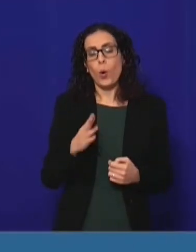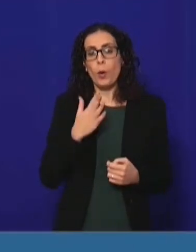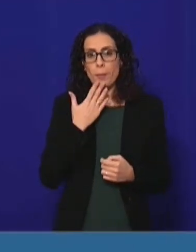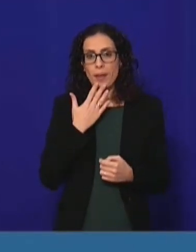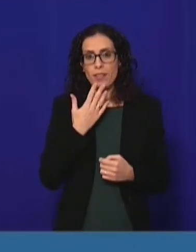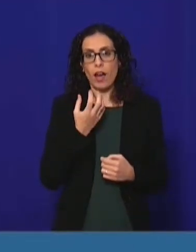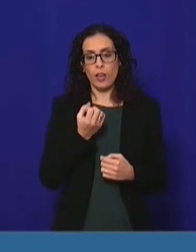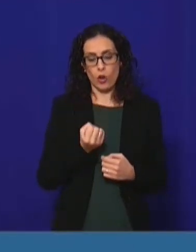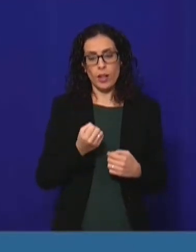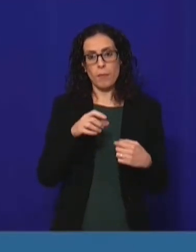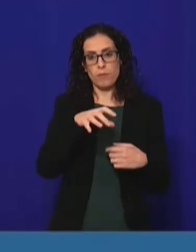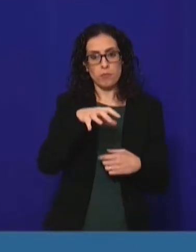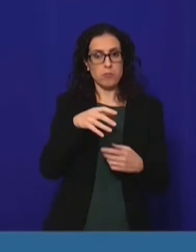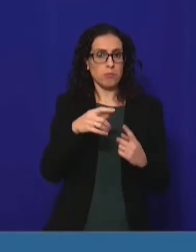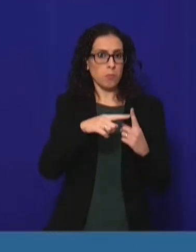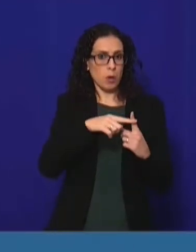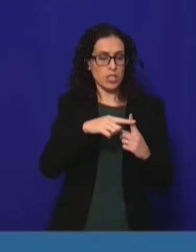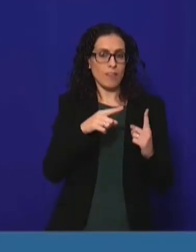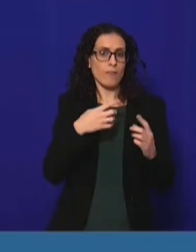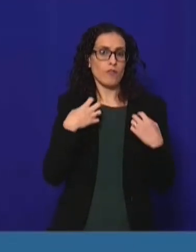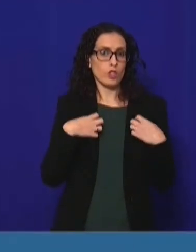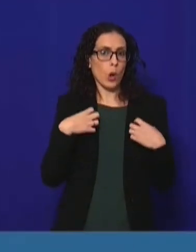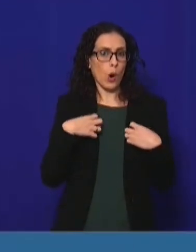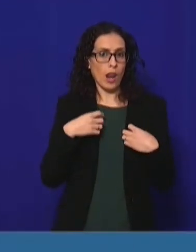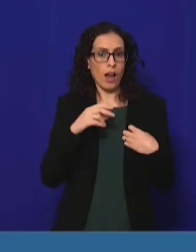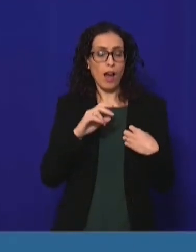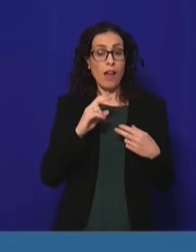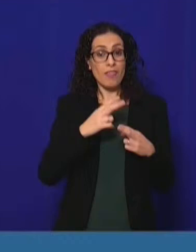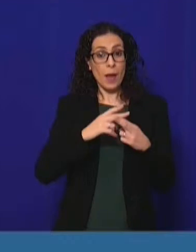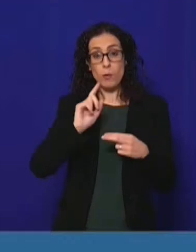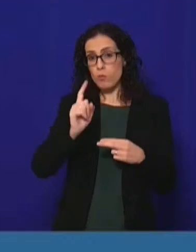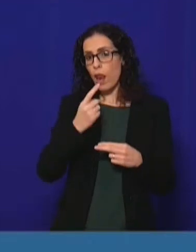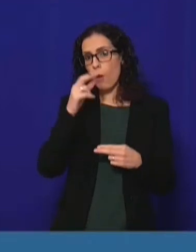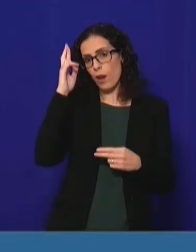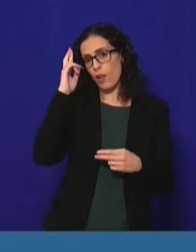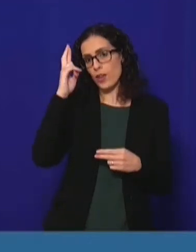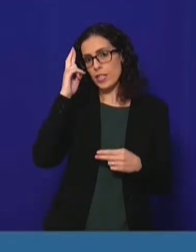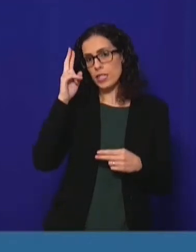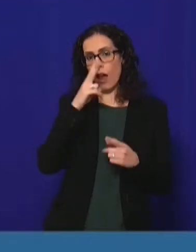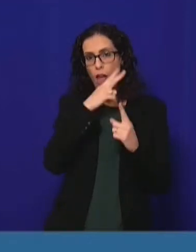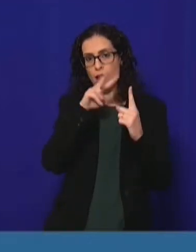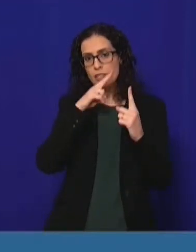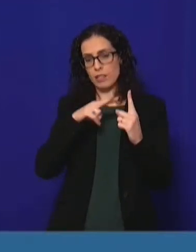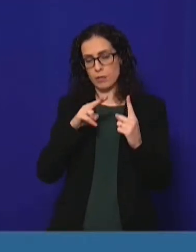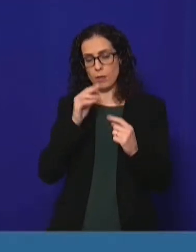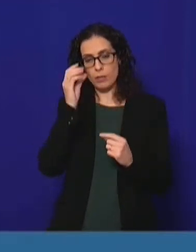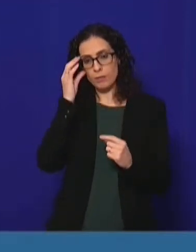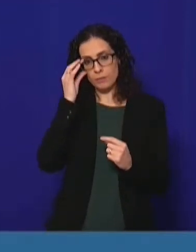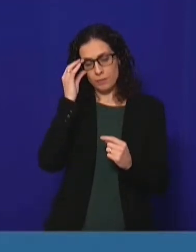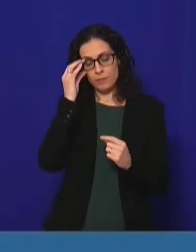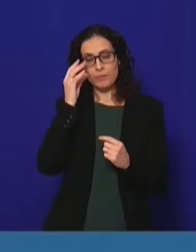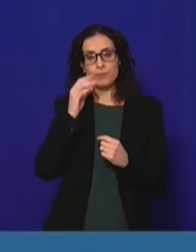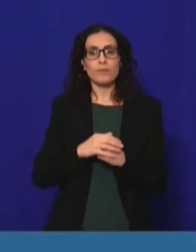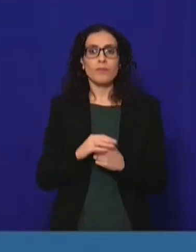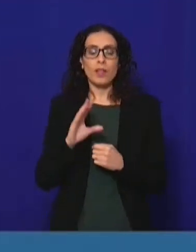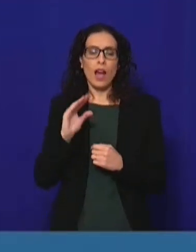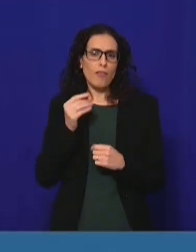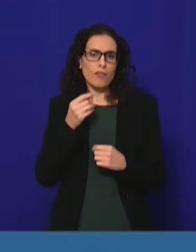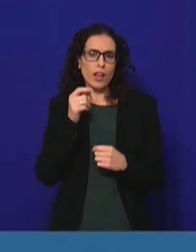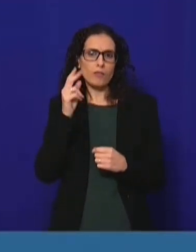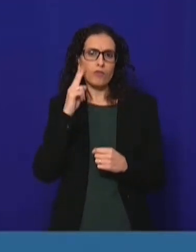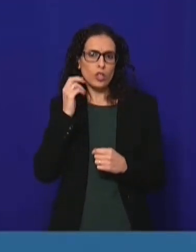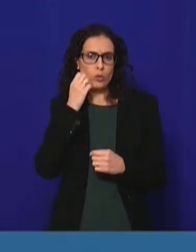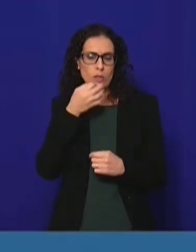każ fl-iskola hemmhekk mill-ewwel nagħmlu risk assessment. Fatti ħafna ġenituri saqsuna għaliex pereżempju t-tifla